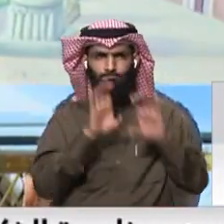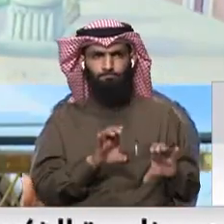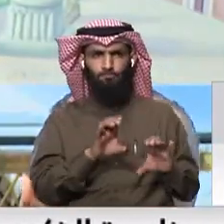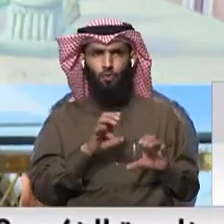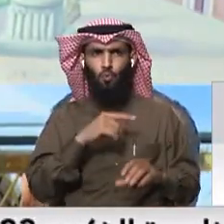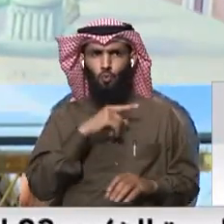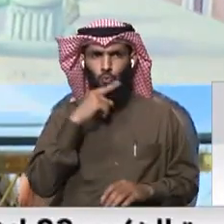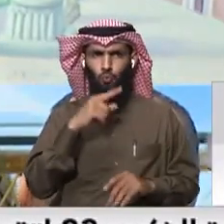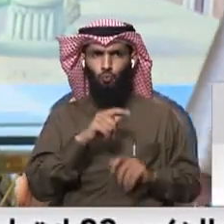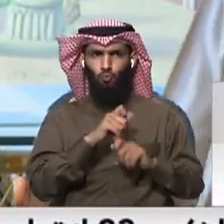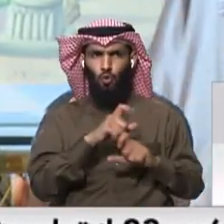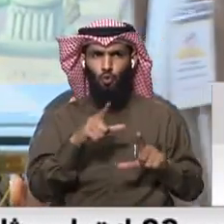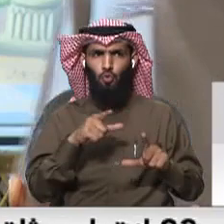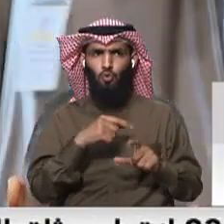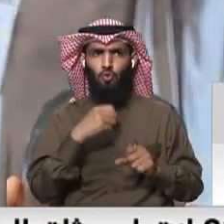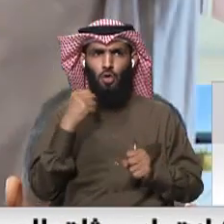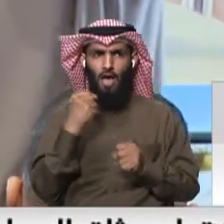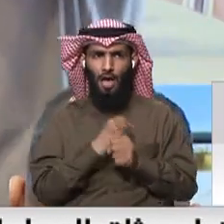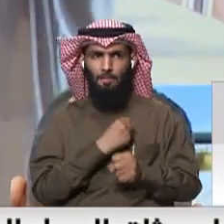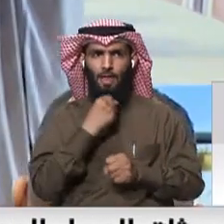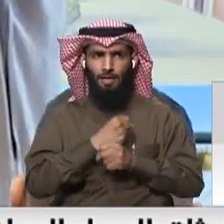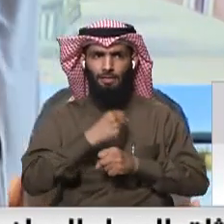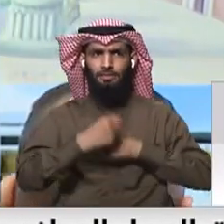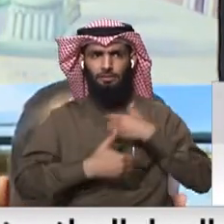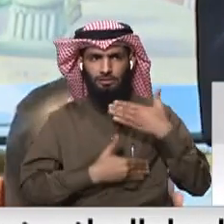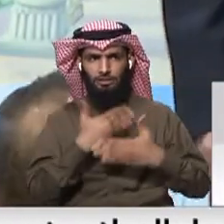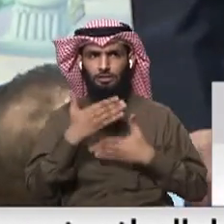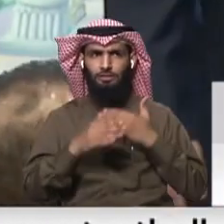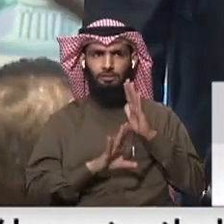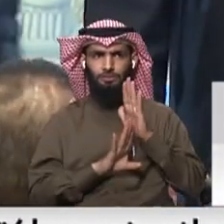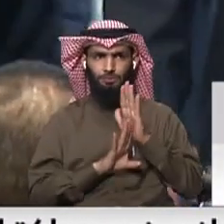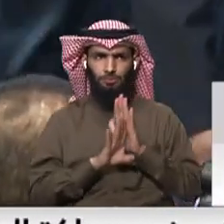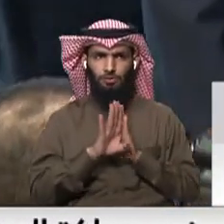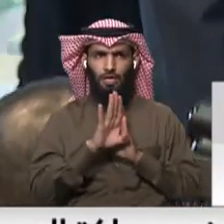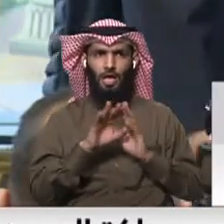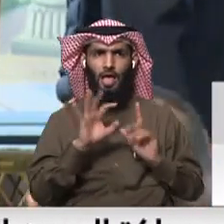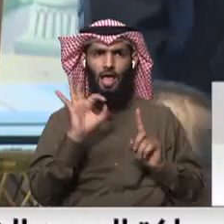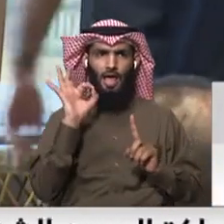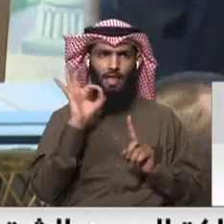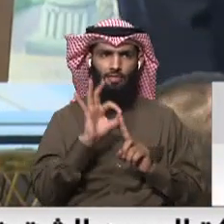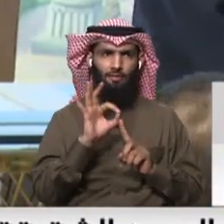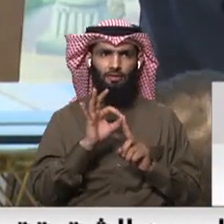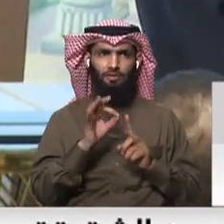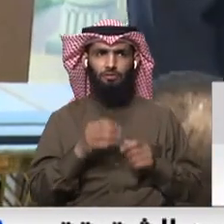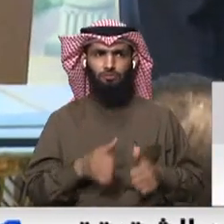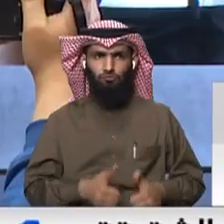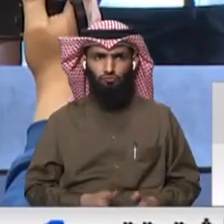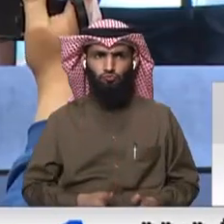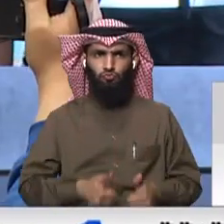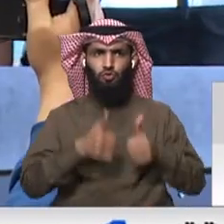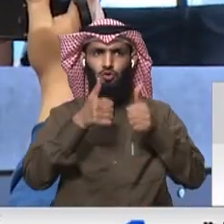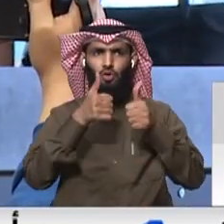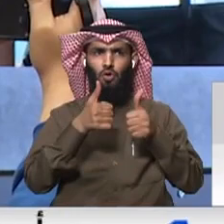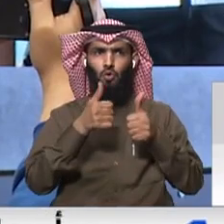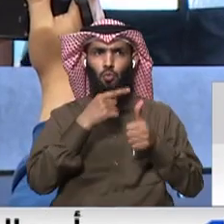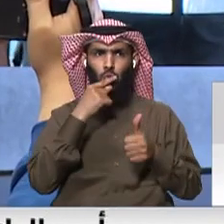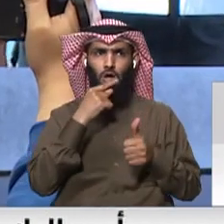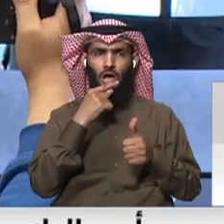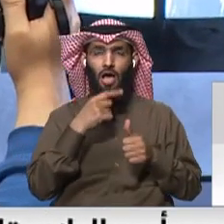والآداب يعملان من خلال استراتيجية فعالة لتكريس الثقافة في البلاد وتعزيز الهوية